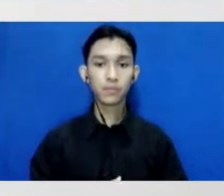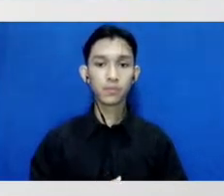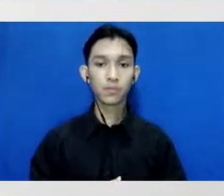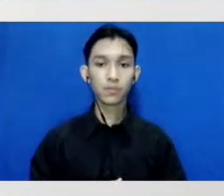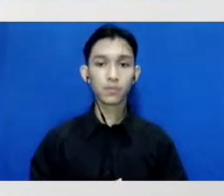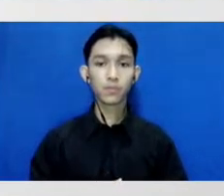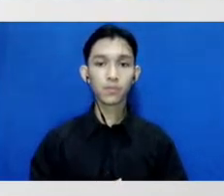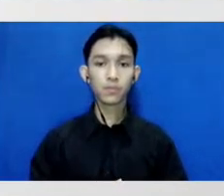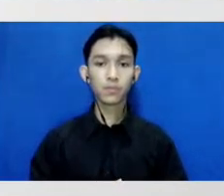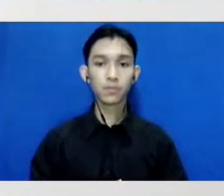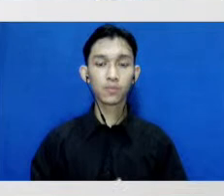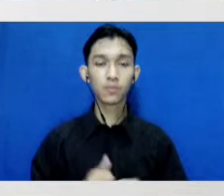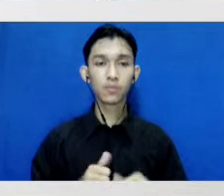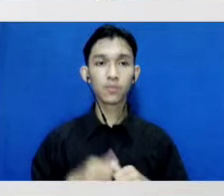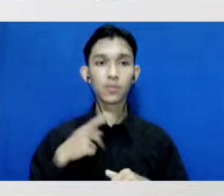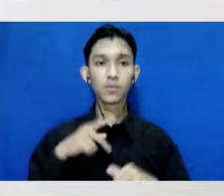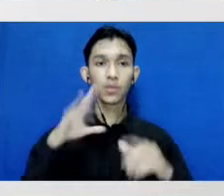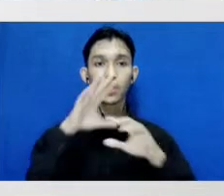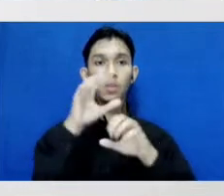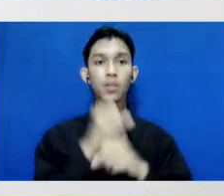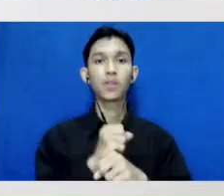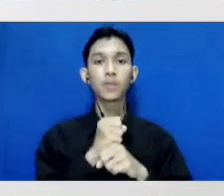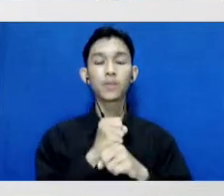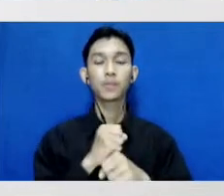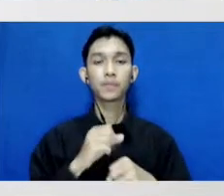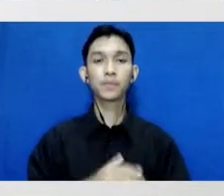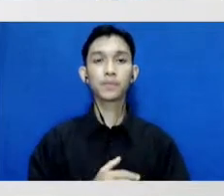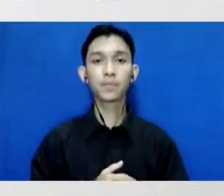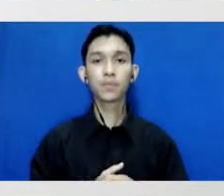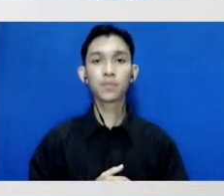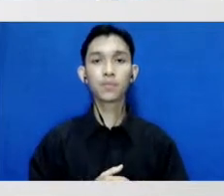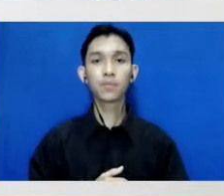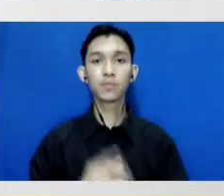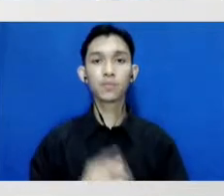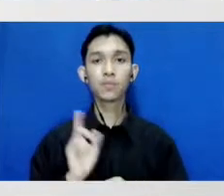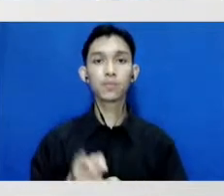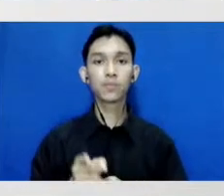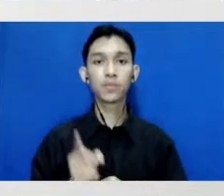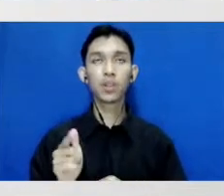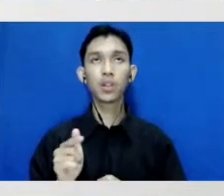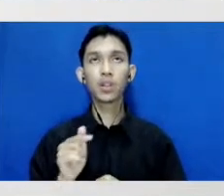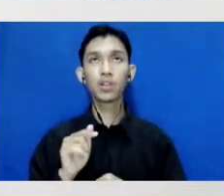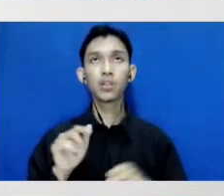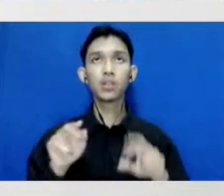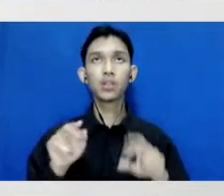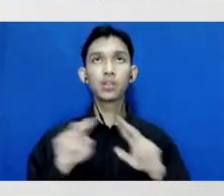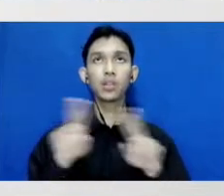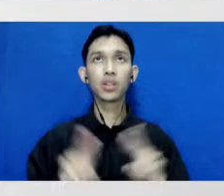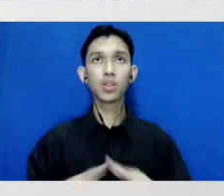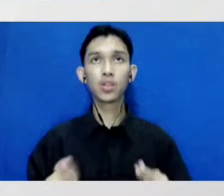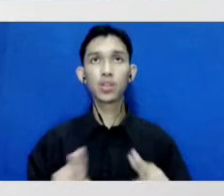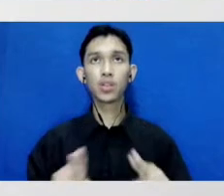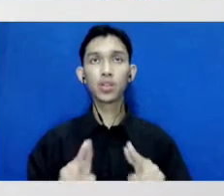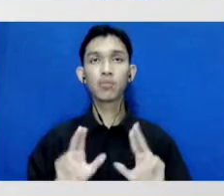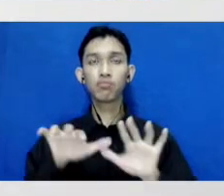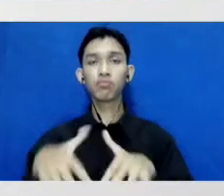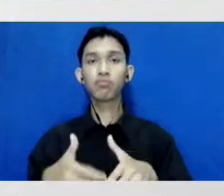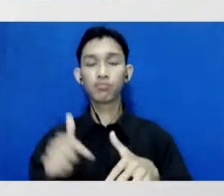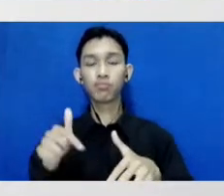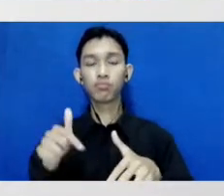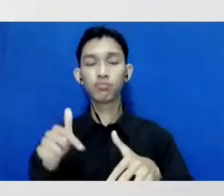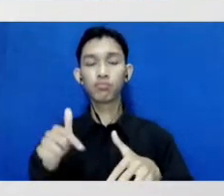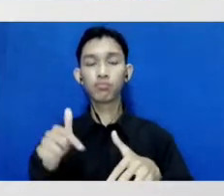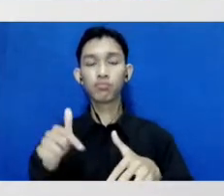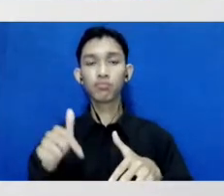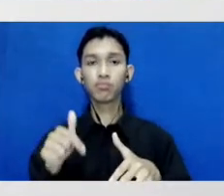Dan tentunya kita harap pastinya akan ada international dimension dari serangkaian polisi ini, inisiatif ini,